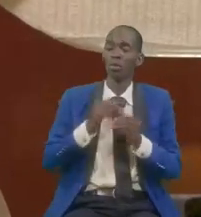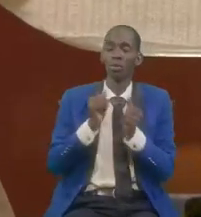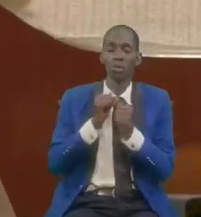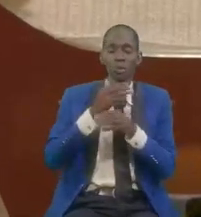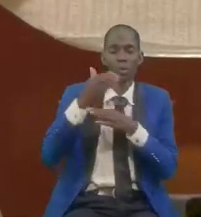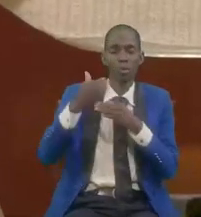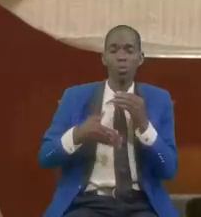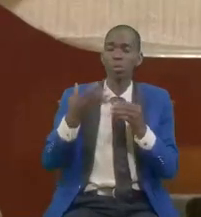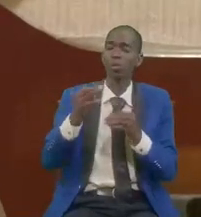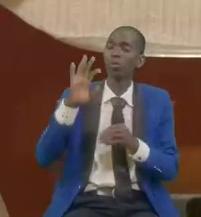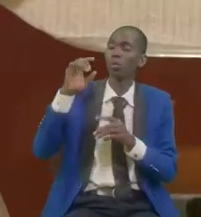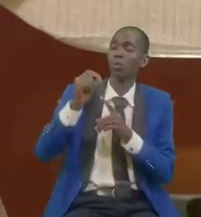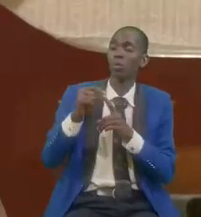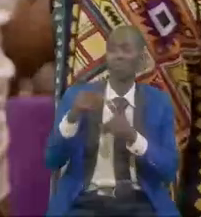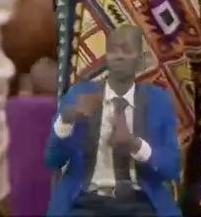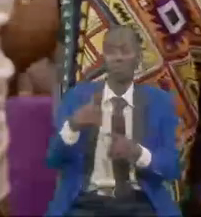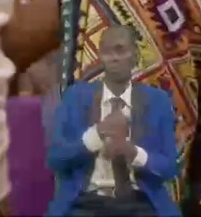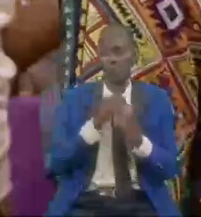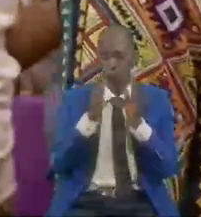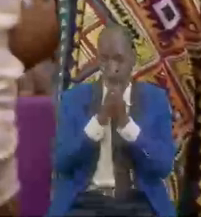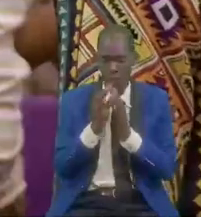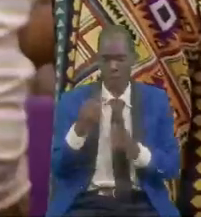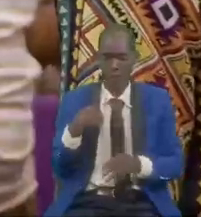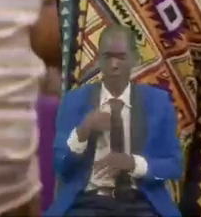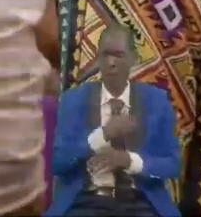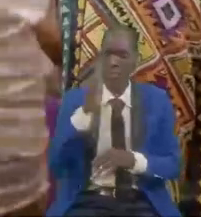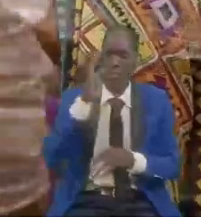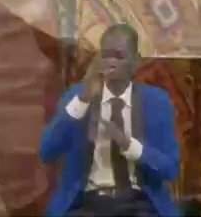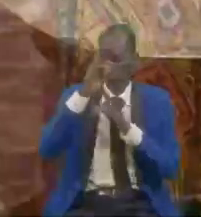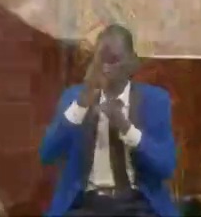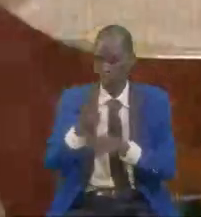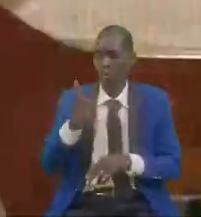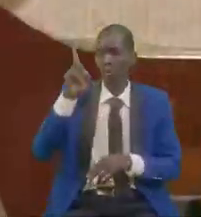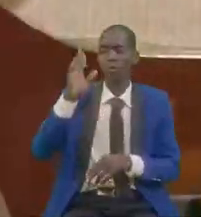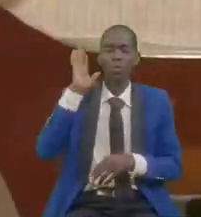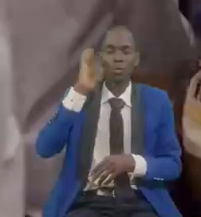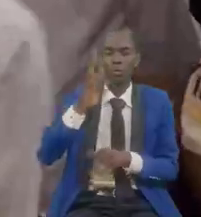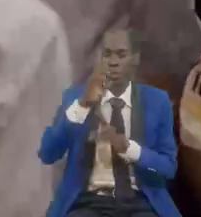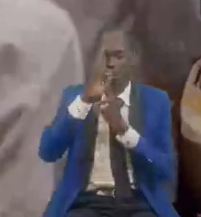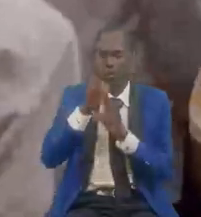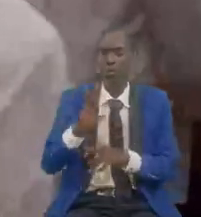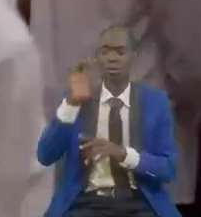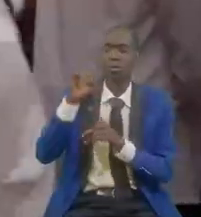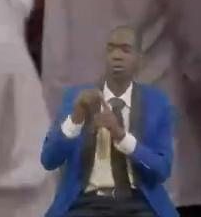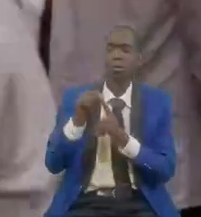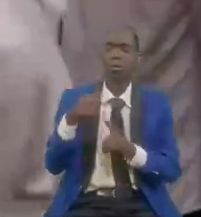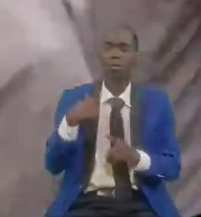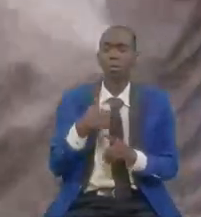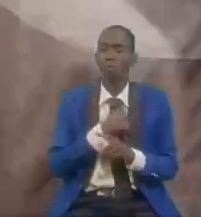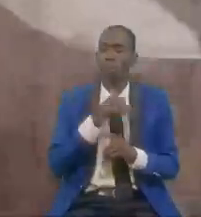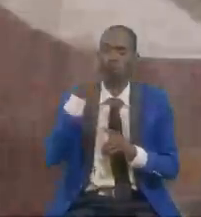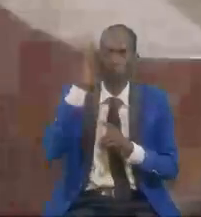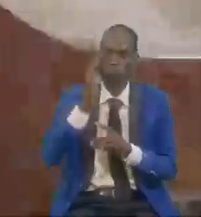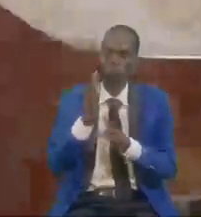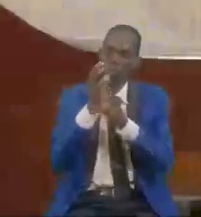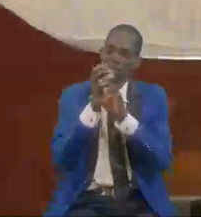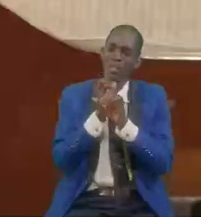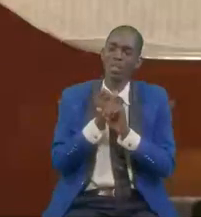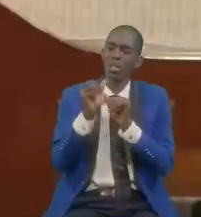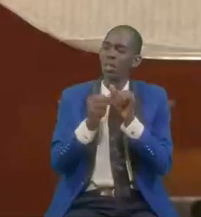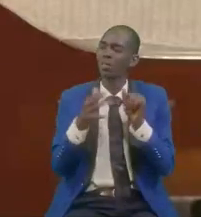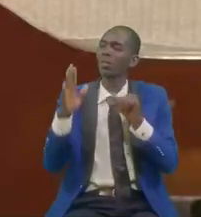Les joies qui nous ont nourris. Nous prions que nous t'honorions, que nous recevions ta